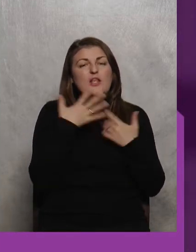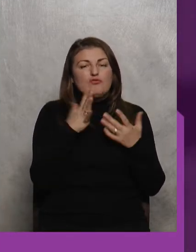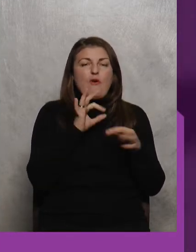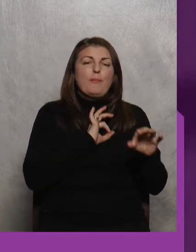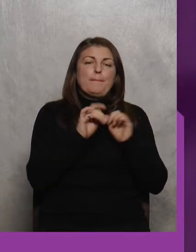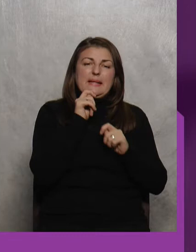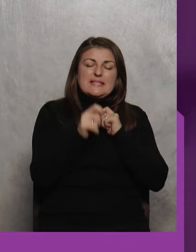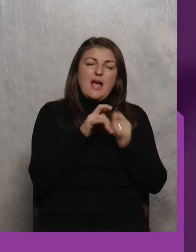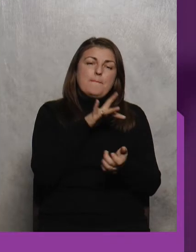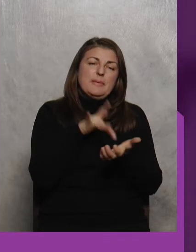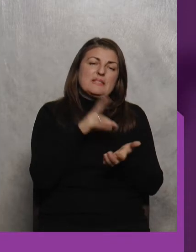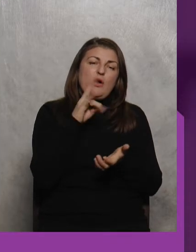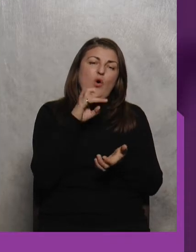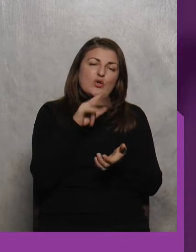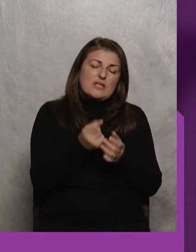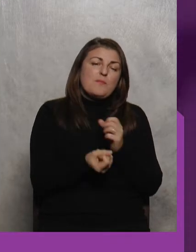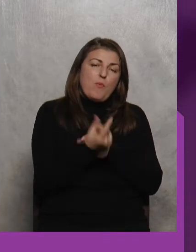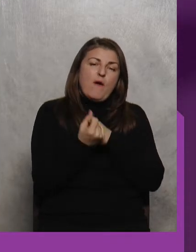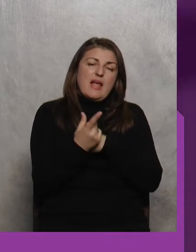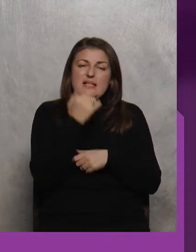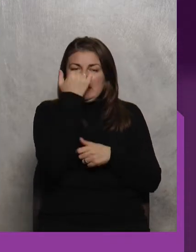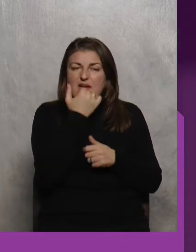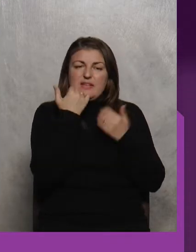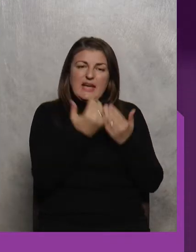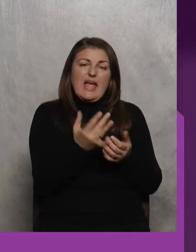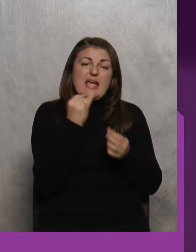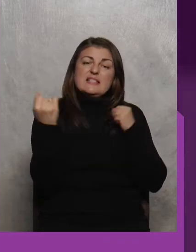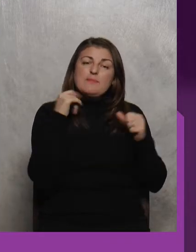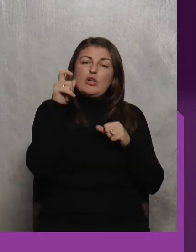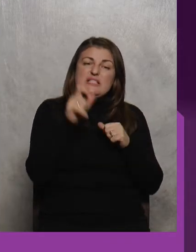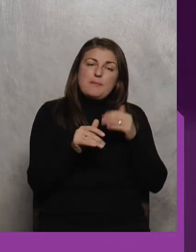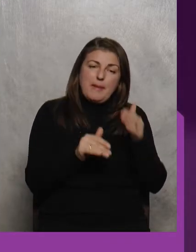призах місто Коростень появляється. Завдяки і спортсмену